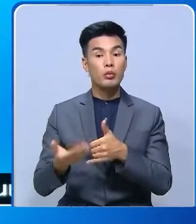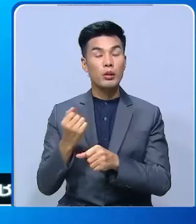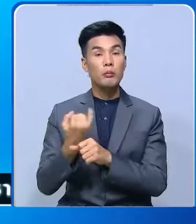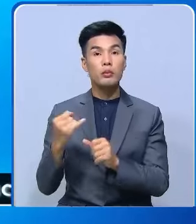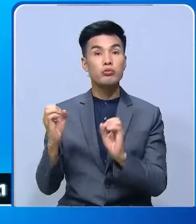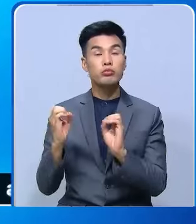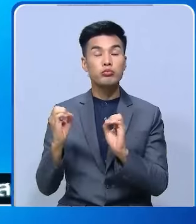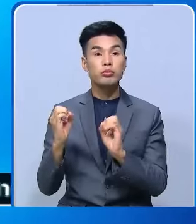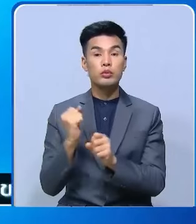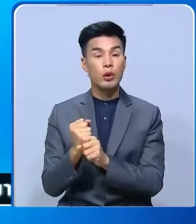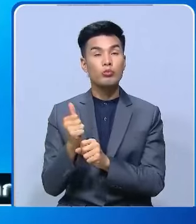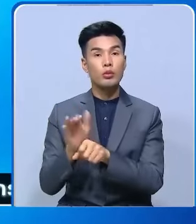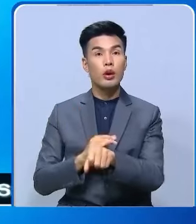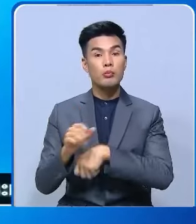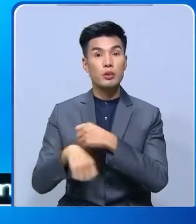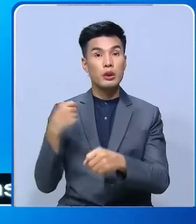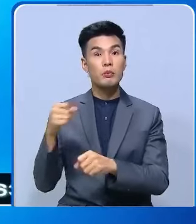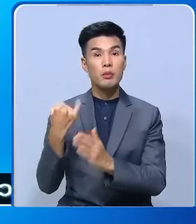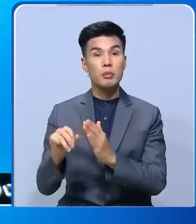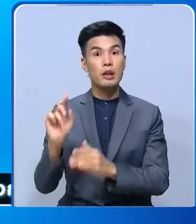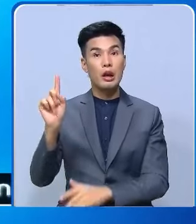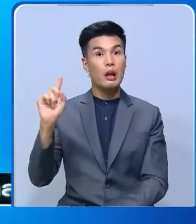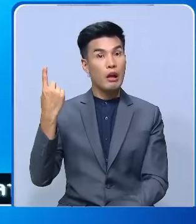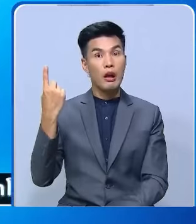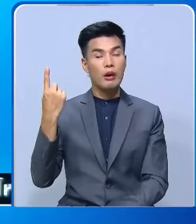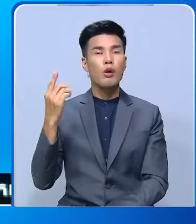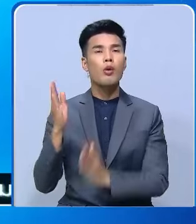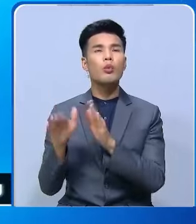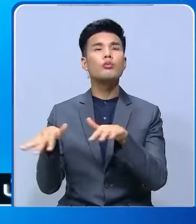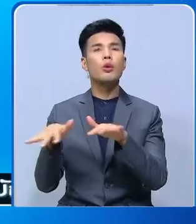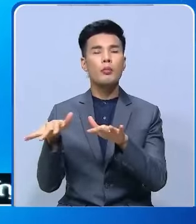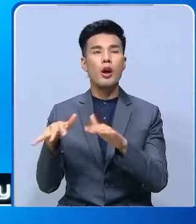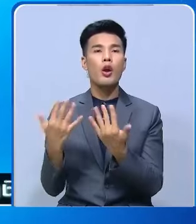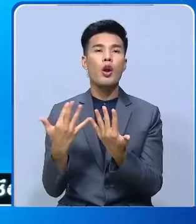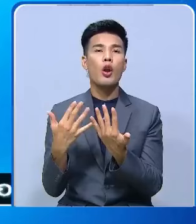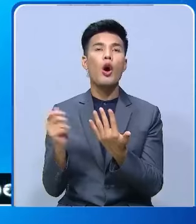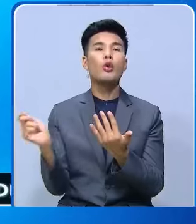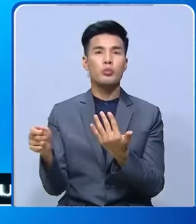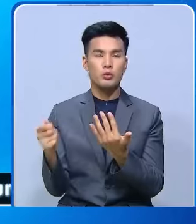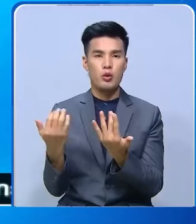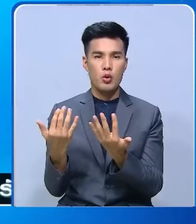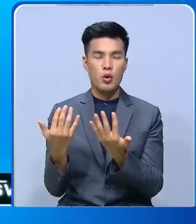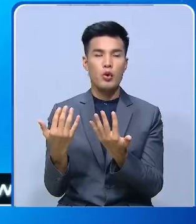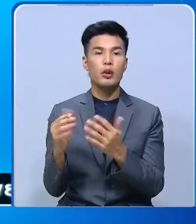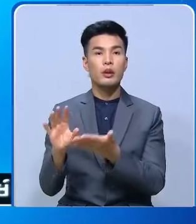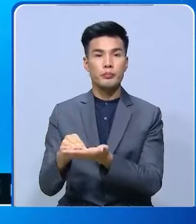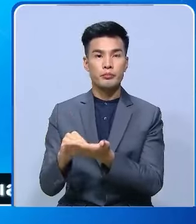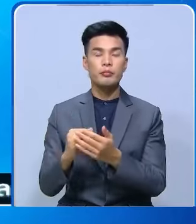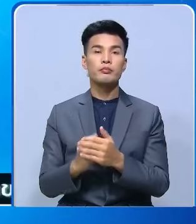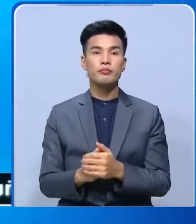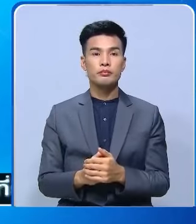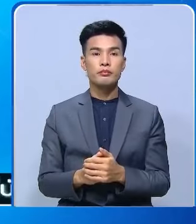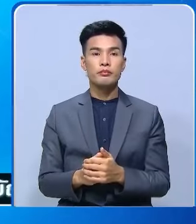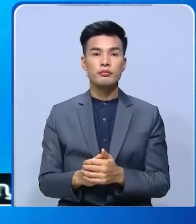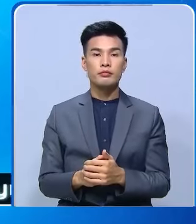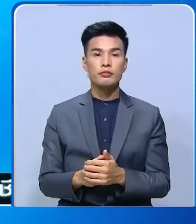งานกับทางขสมกมาเป็น 10ปีความผิดครั้งนี้ถือว่าเป็นครั้งแรกถ้าเป็นคนปกติเคก็รอลงอาญาเหมือนกันอันนี้ก็คือทำทันบนเอาไว้นะ